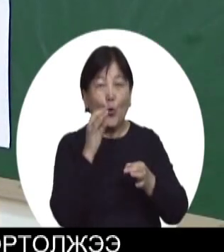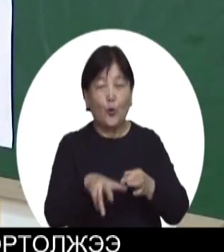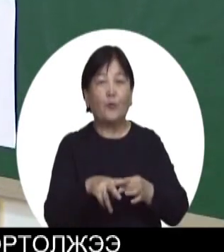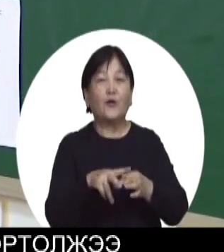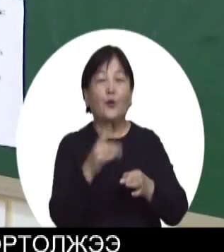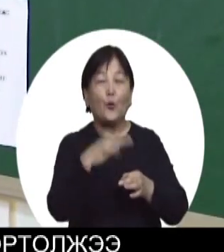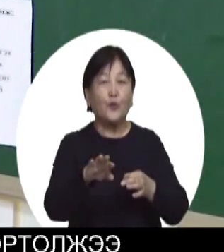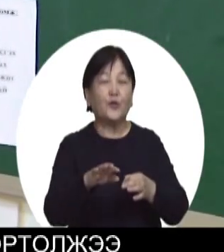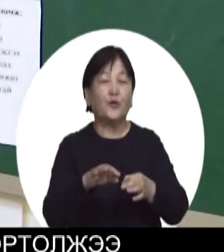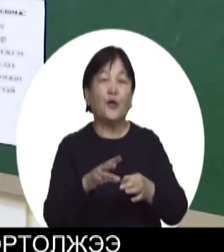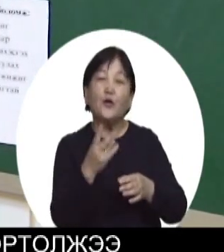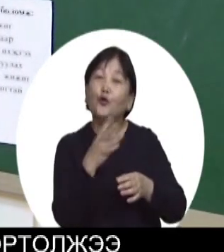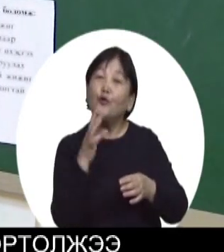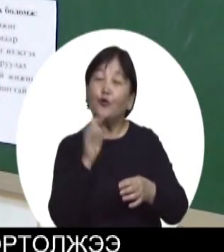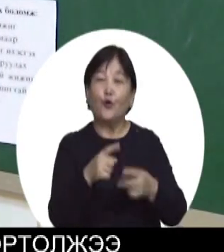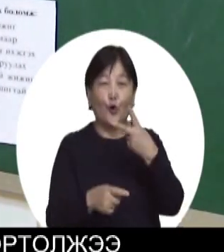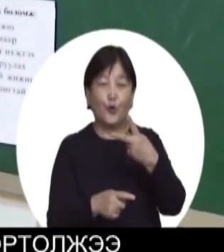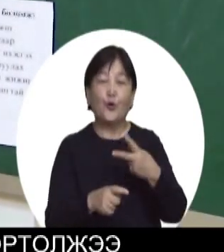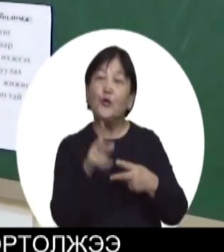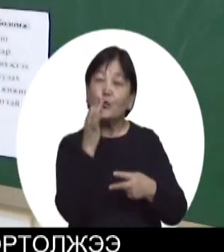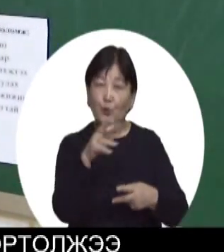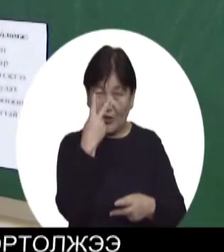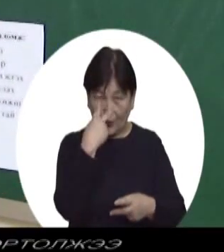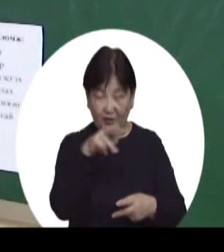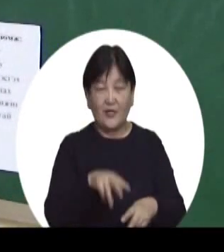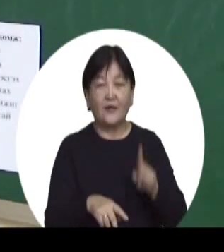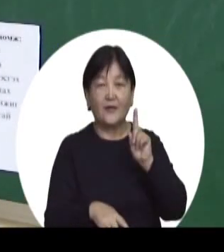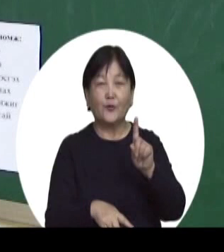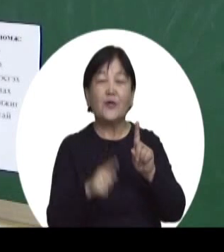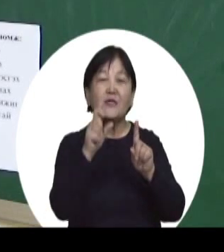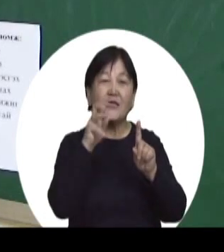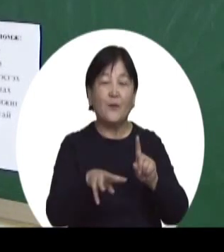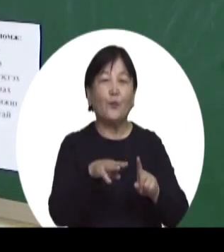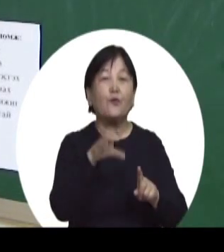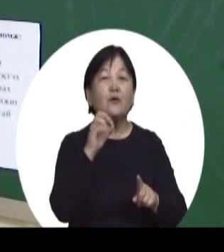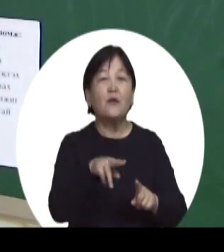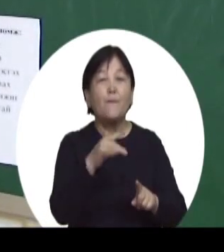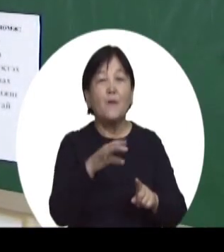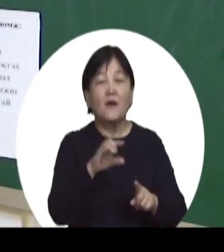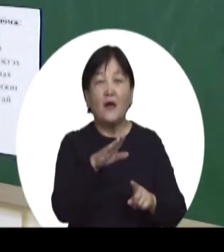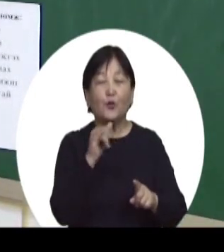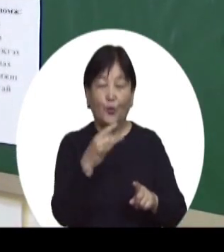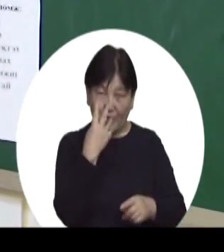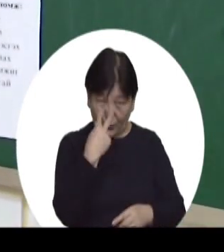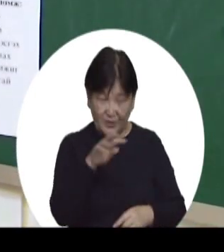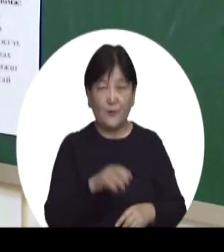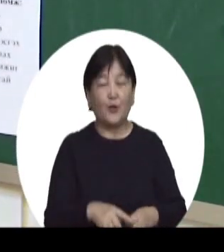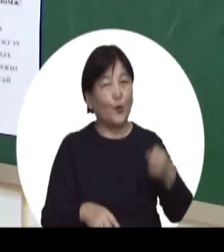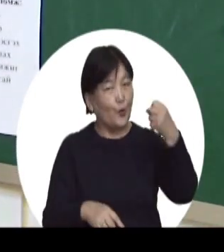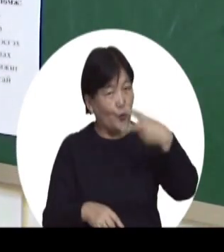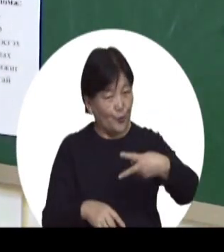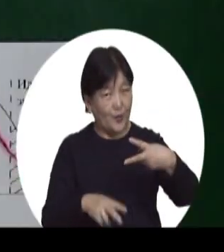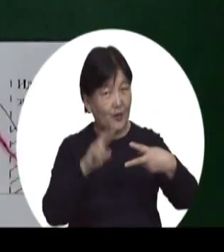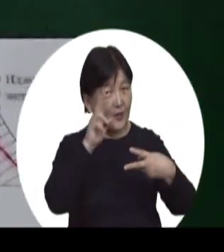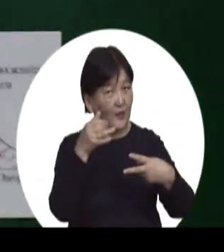нөлөөлөх хоёр хүчин зүйлийг авч үзлээ. За нэгдүгээр температурыг авч үзсэн. За ингэхэд бүх жижиг хэсгийн маань